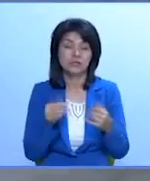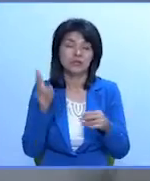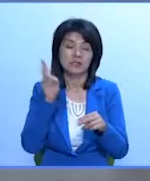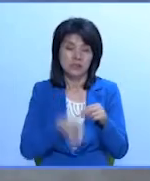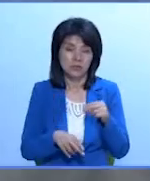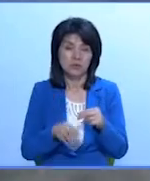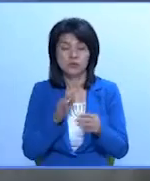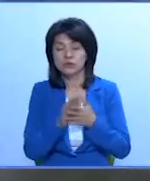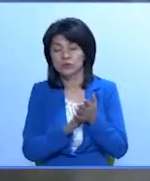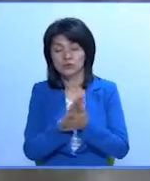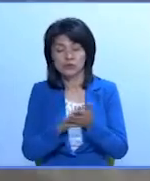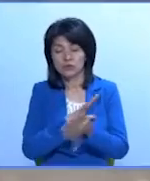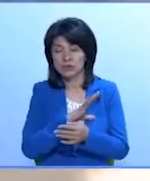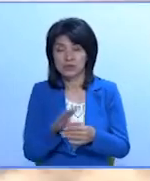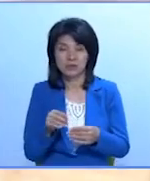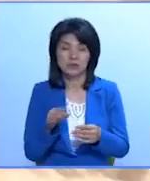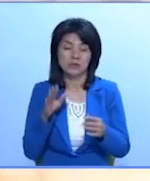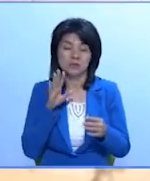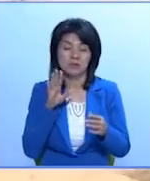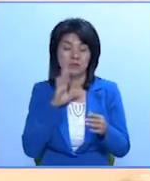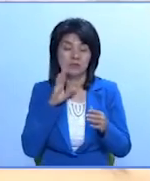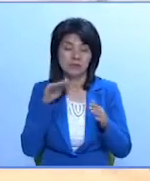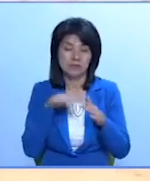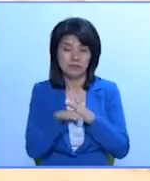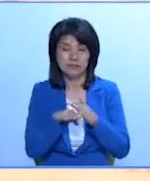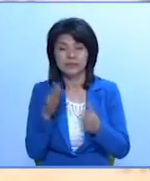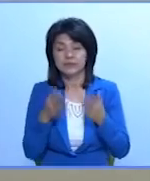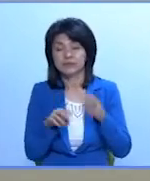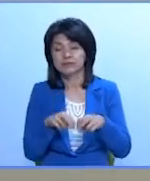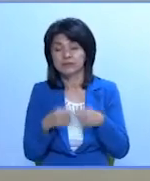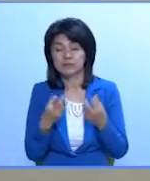не было ни одного случая подтопления или разрушения строений.